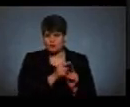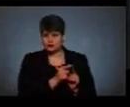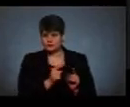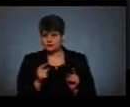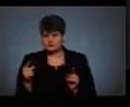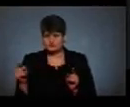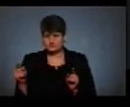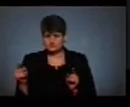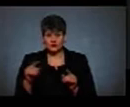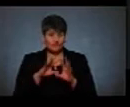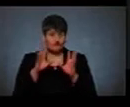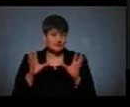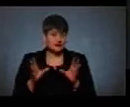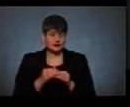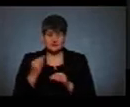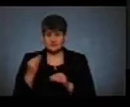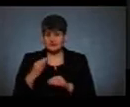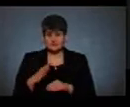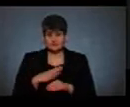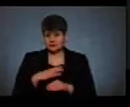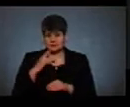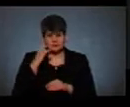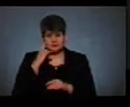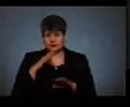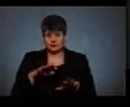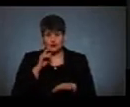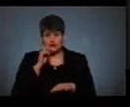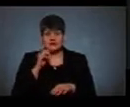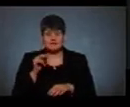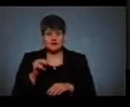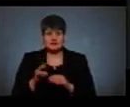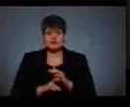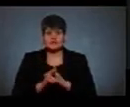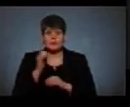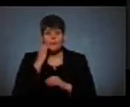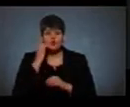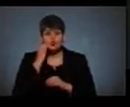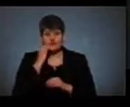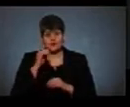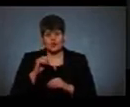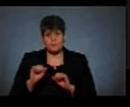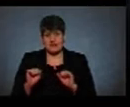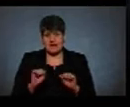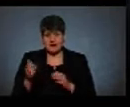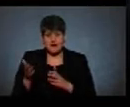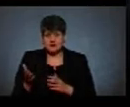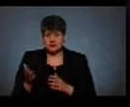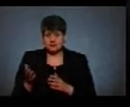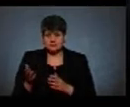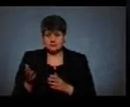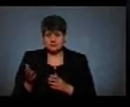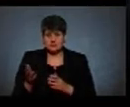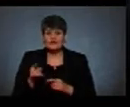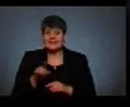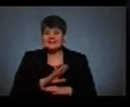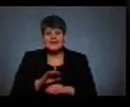то взагалі дуже цікава позиція була Української Православної церкви Московського патріархату, тому що вони